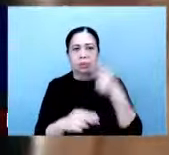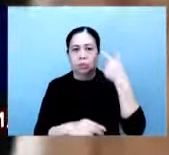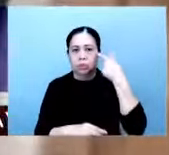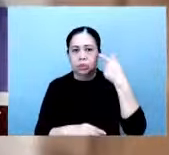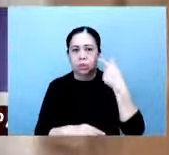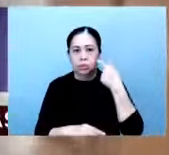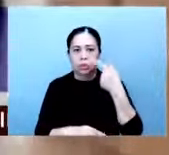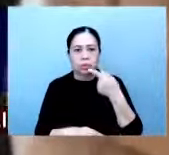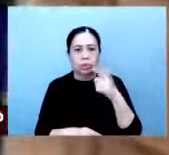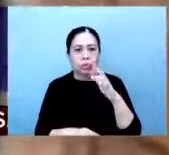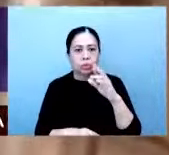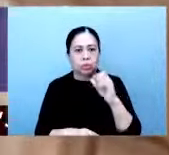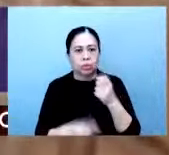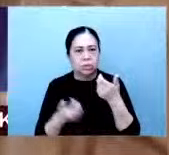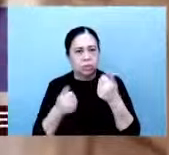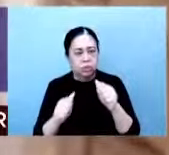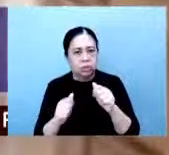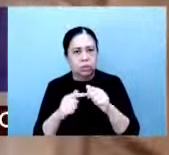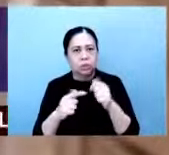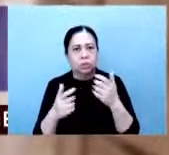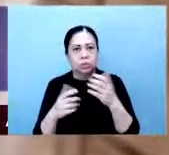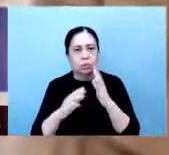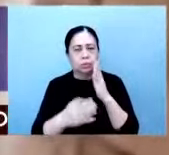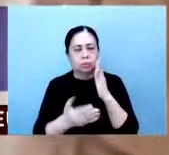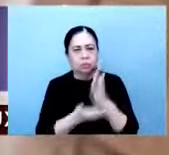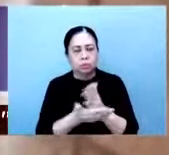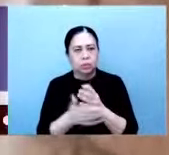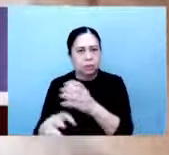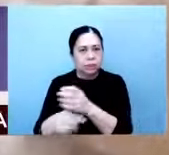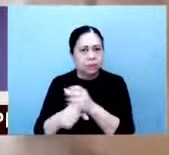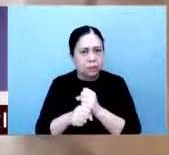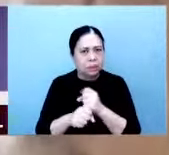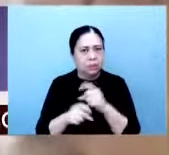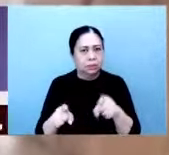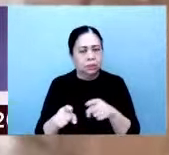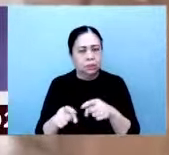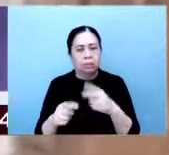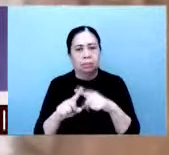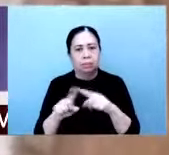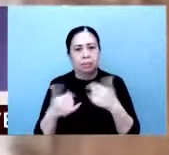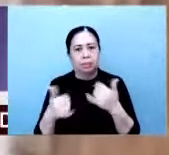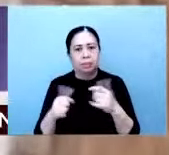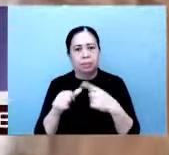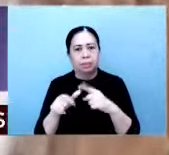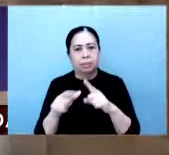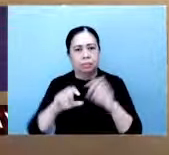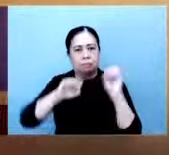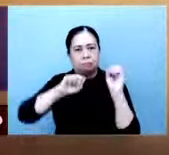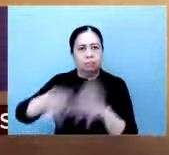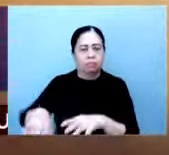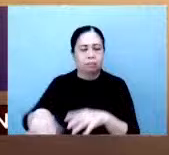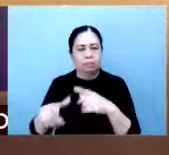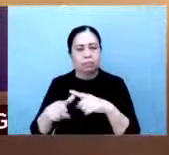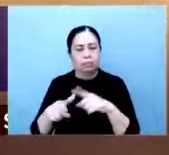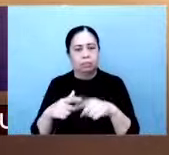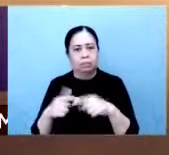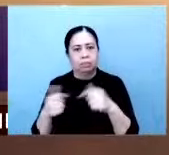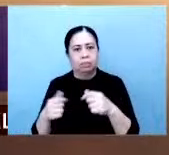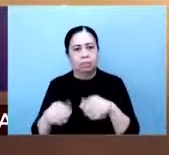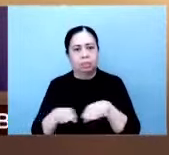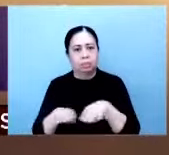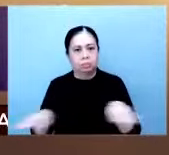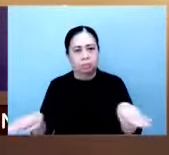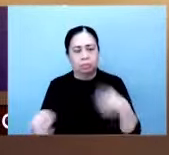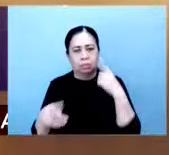pang pigilan ni kenso ang pagkuha kay glass pero pinigilan siya ng dalawang Agent tsaka siya ibinagsak sa sahig sapul din sa video ang